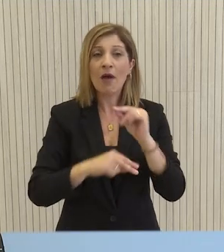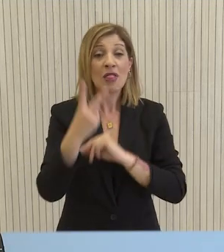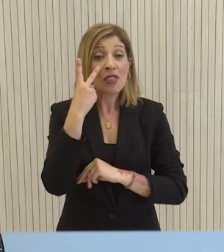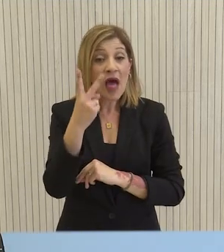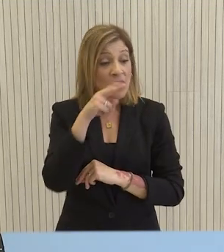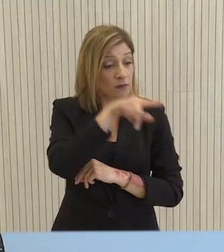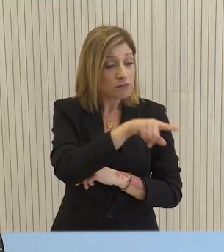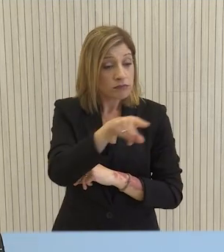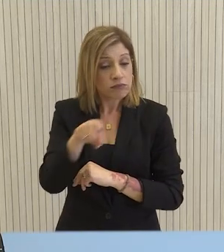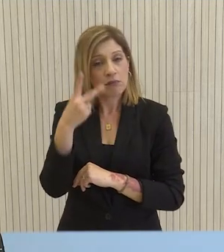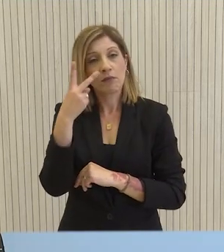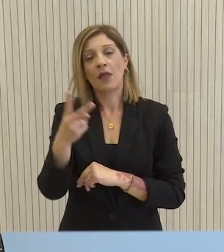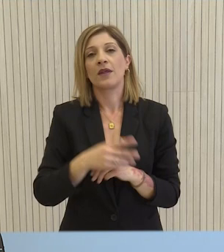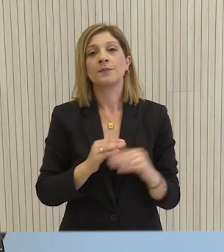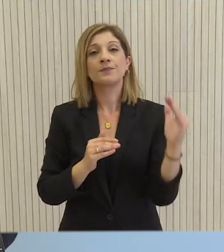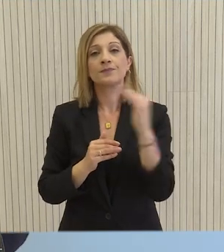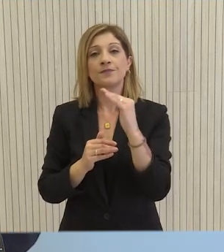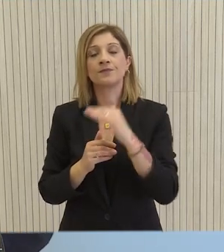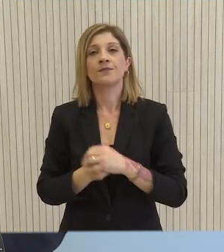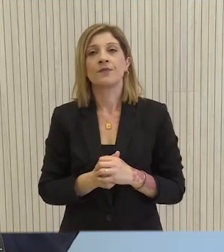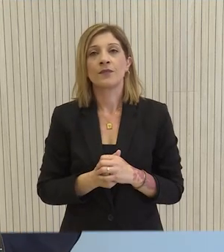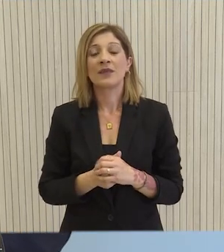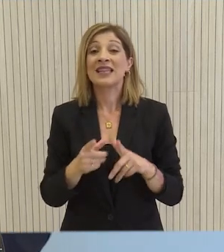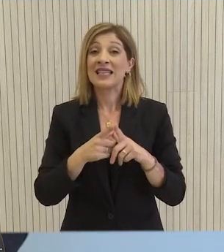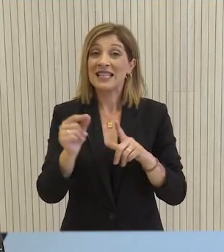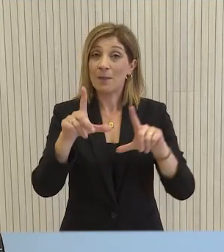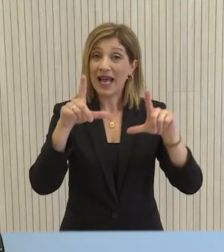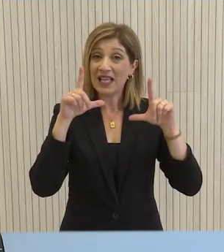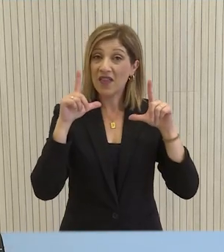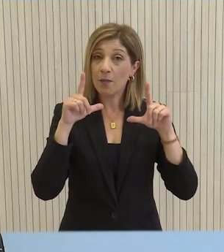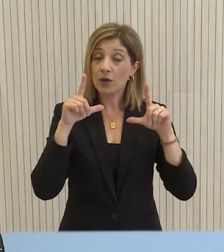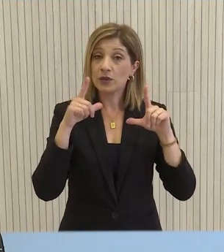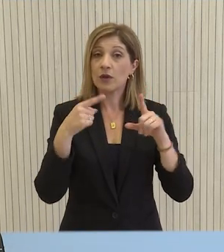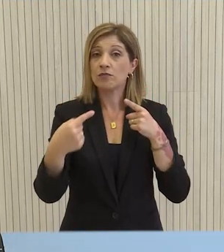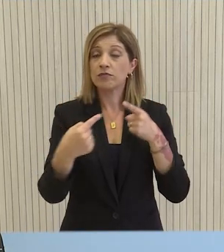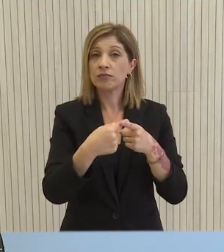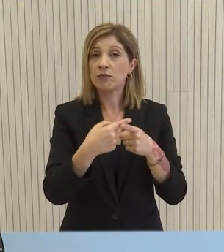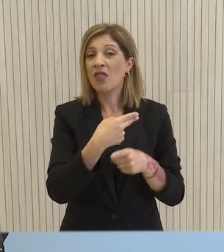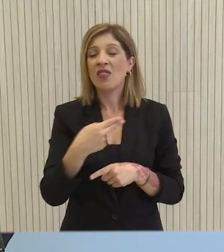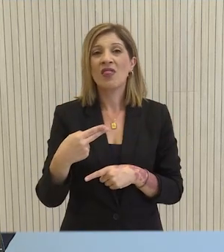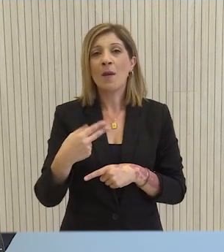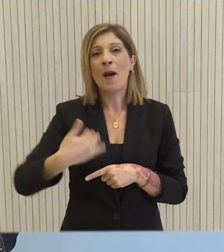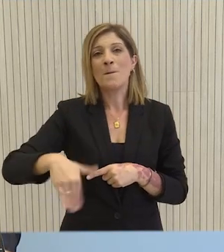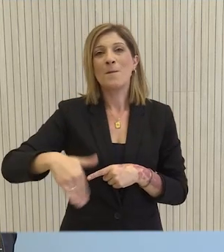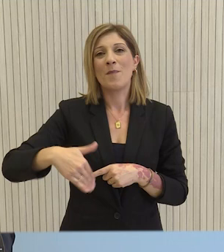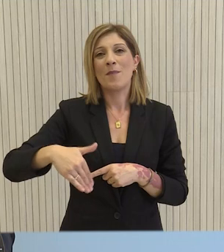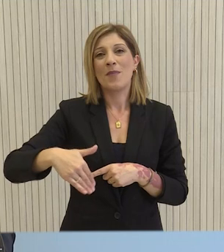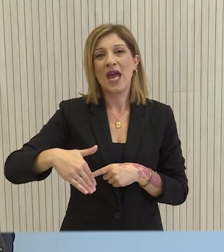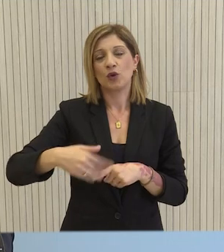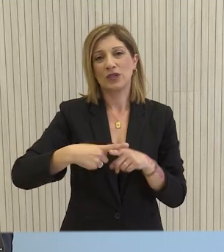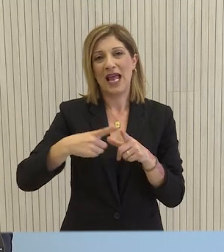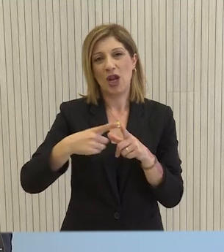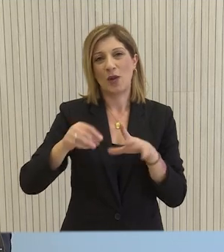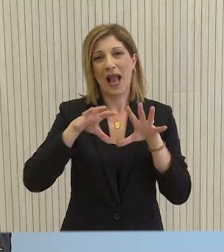υποδομές που εντάσσονται στην πρωτοβουλία. Κύριε Εκπρόσωπε, η Κυπριακή Δημοκρατία ετοιμάζεται για νομική μάχη εναντίον των σφαιριστών περιουσιών των Κυπριών